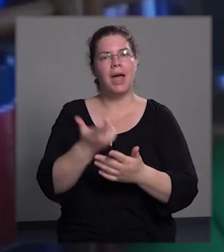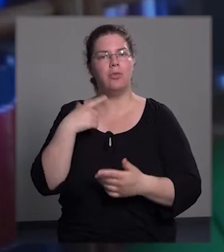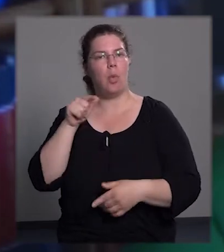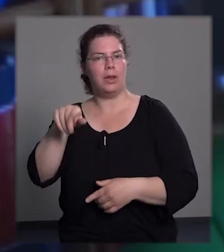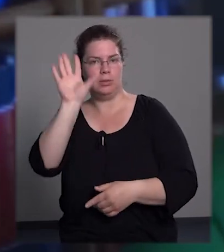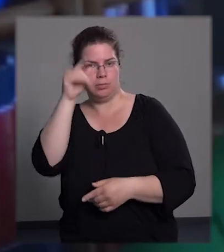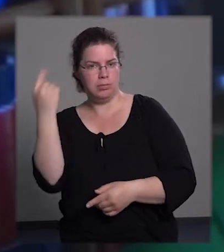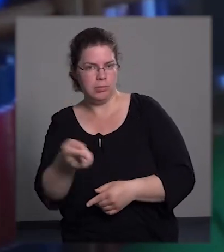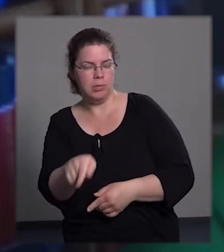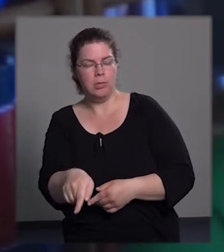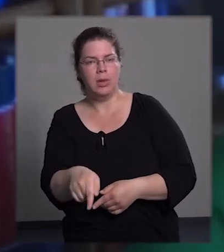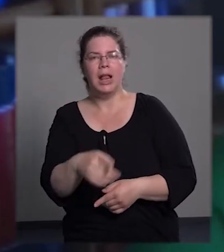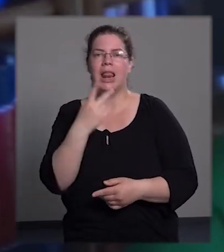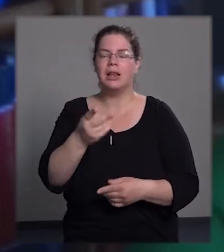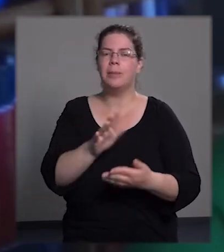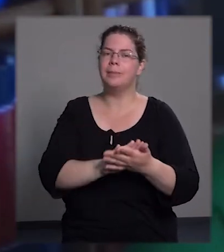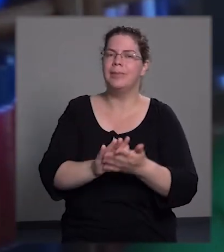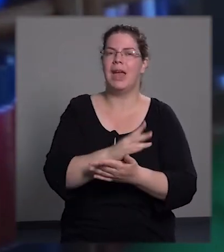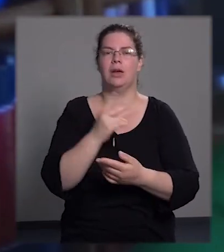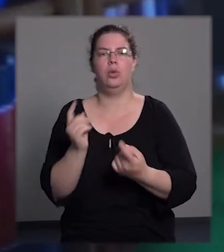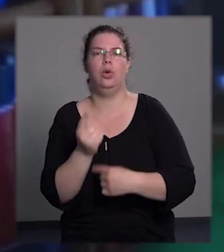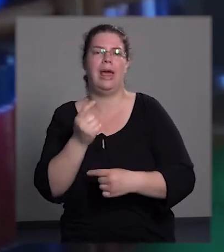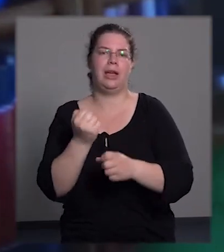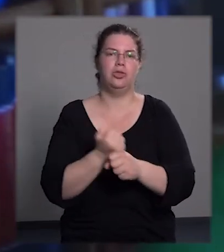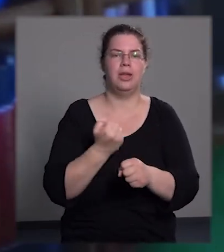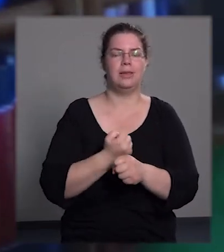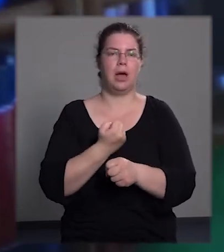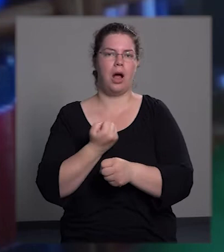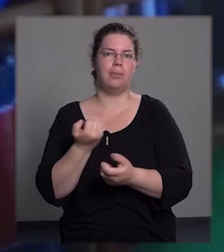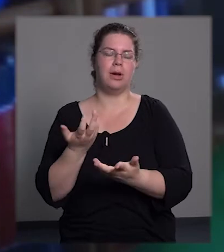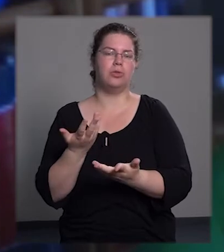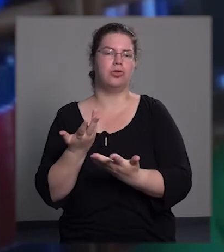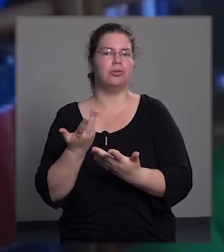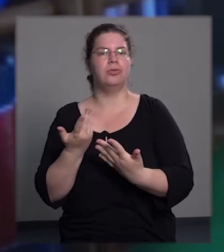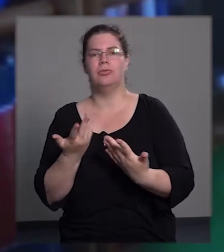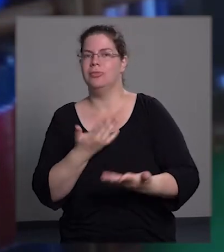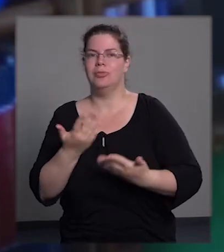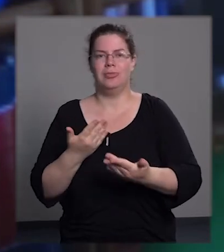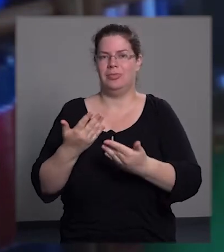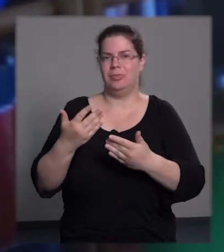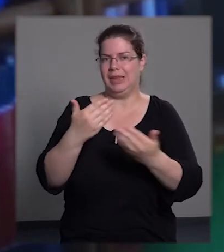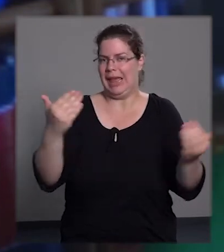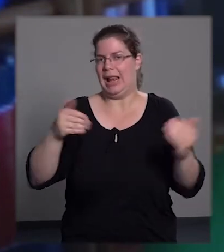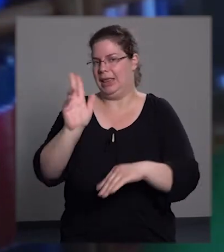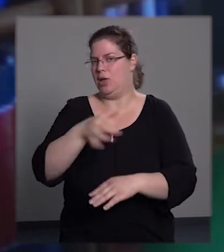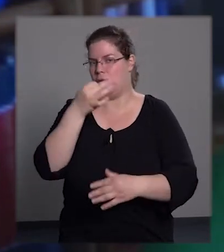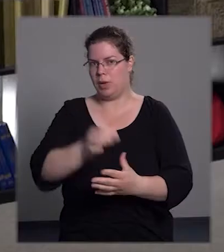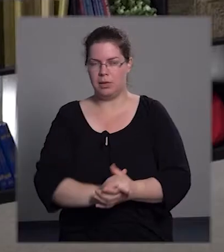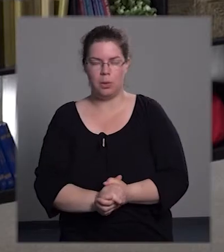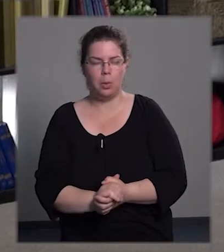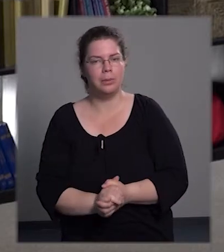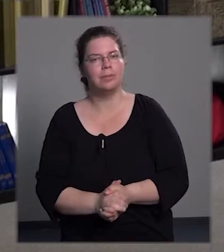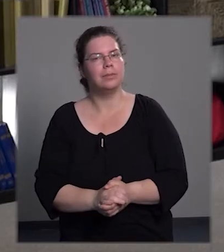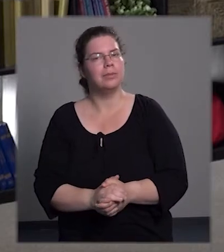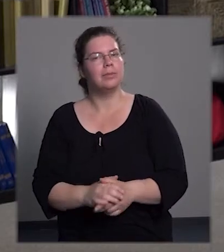hogy mennyire különleges, tényleg izgalmas kis kiállításról van ott szó. A